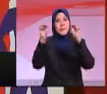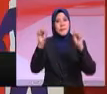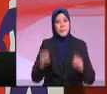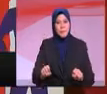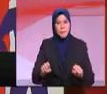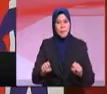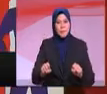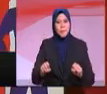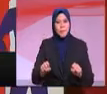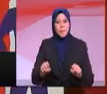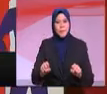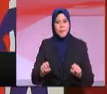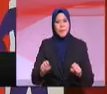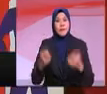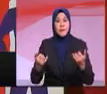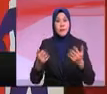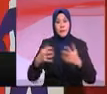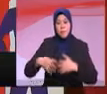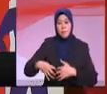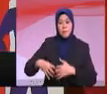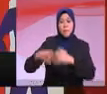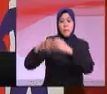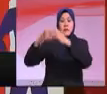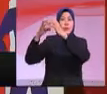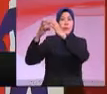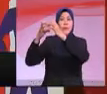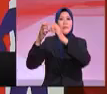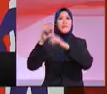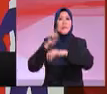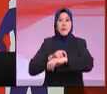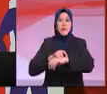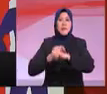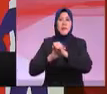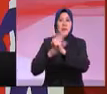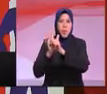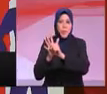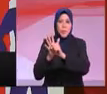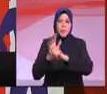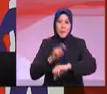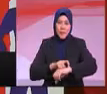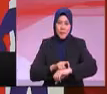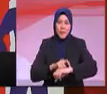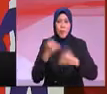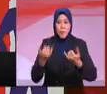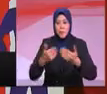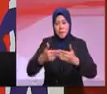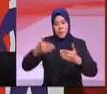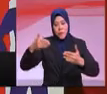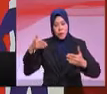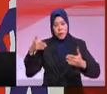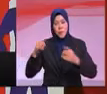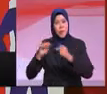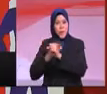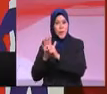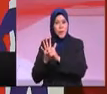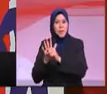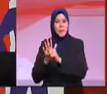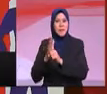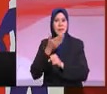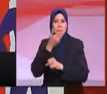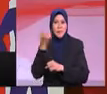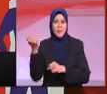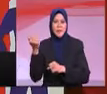sistem ni dibangunkan semasa COVID-19. Jadi kalau boleh sebelum COVID-19 ataupun